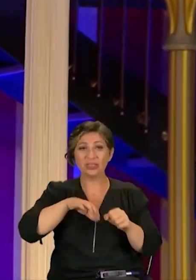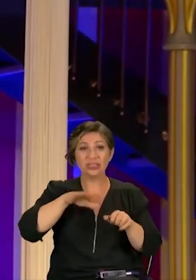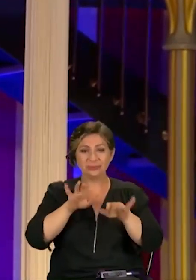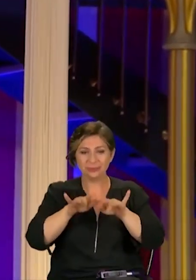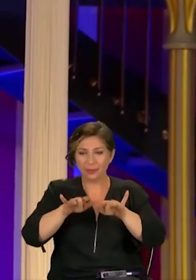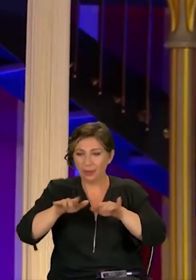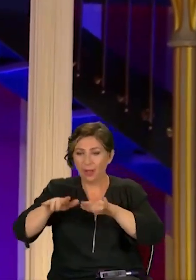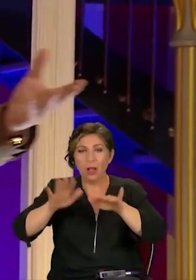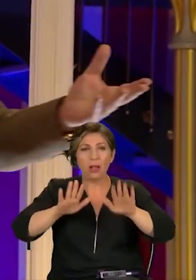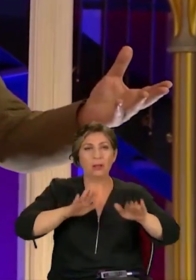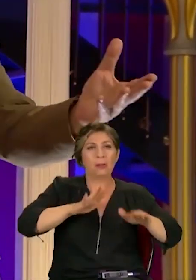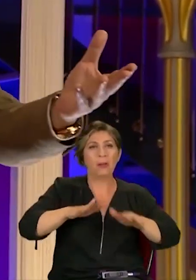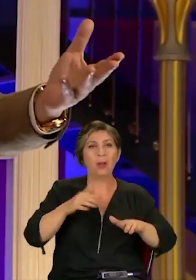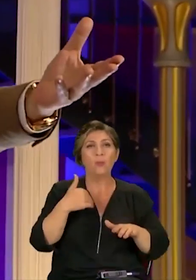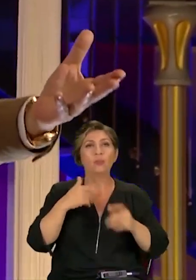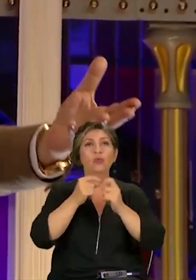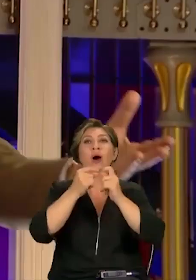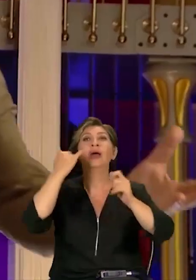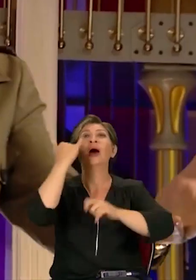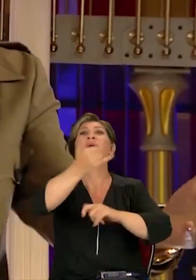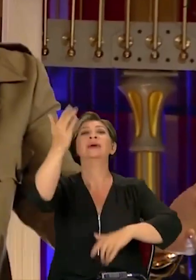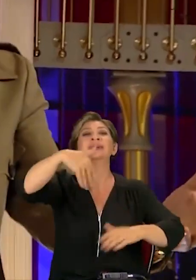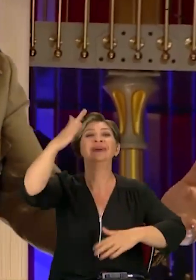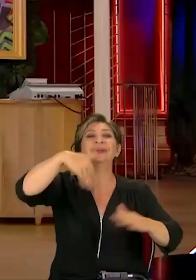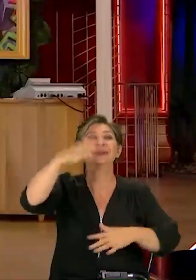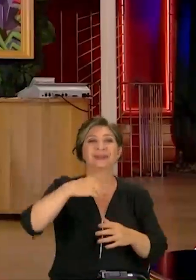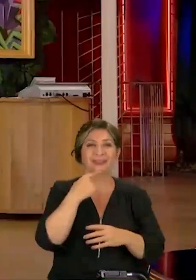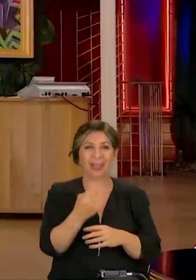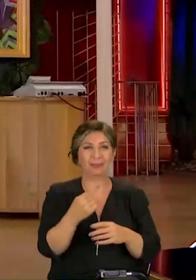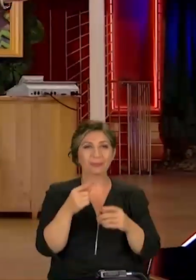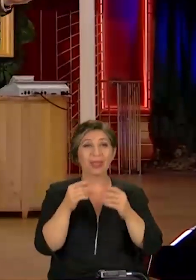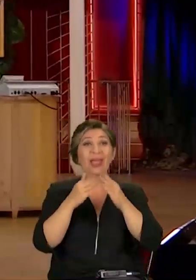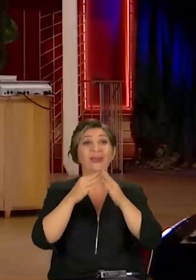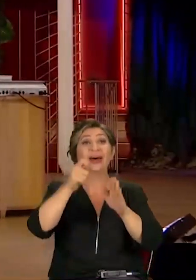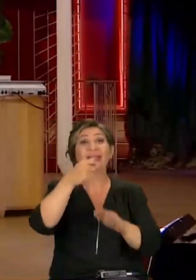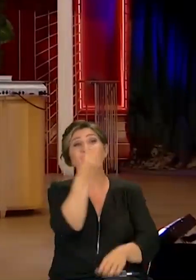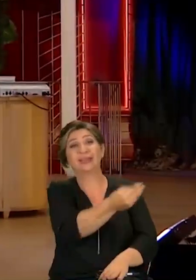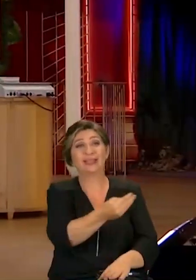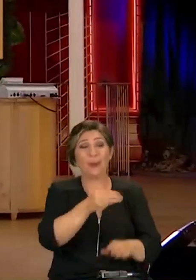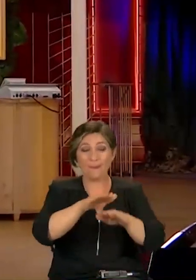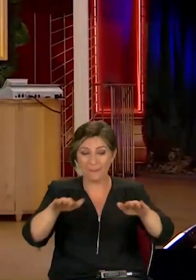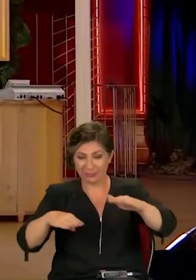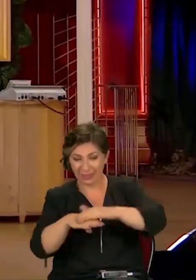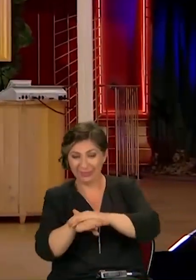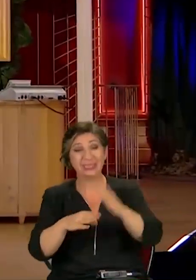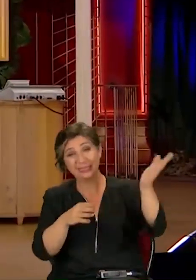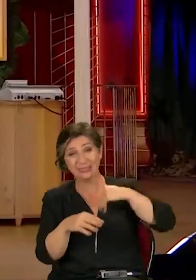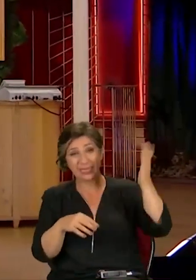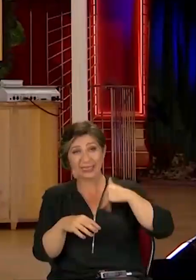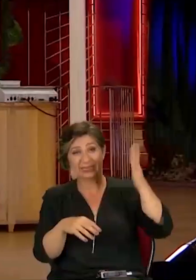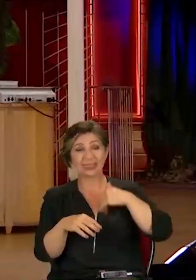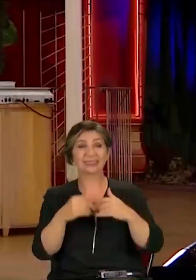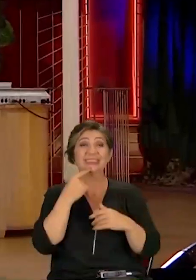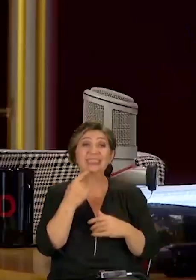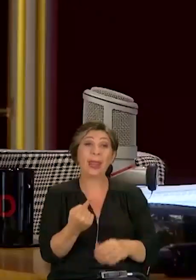çalan bir adam da hemen Burhan'ı arayın. Hemen evin anahtarını paspasın altında koydum.